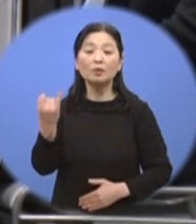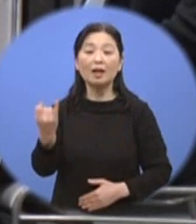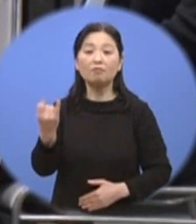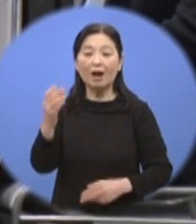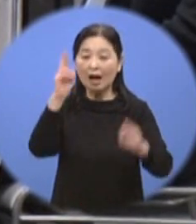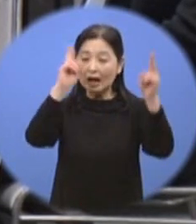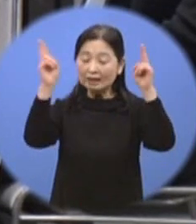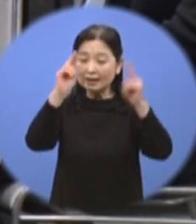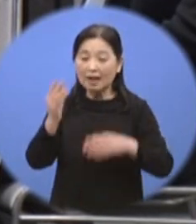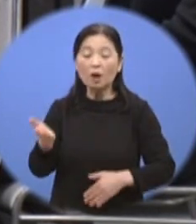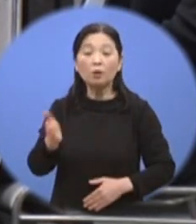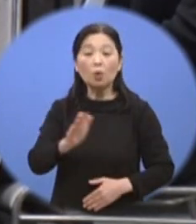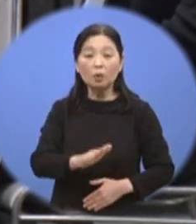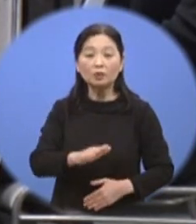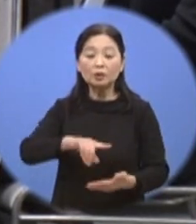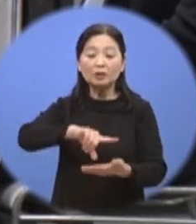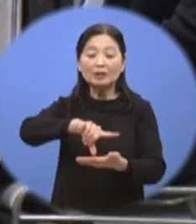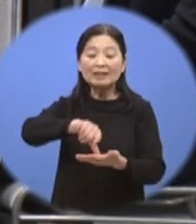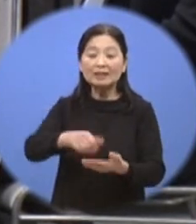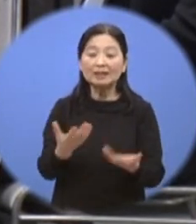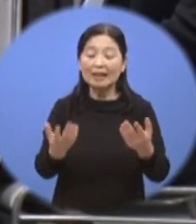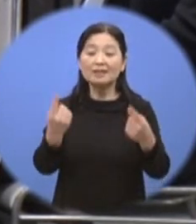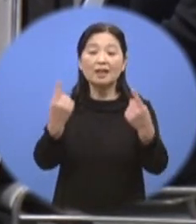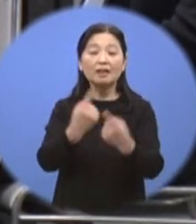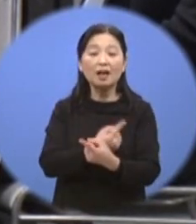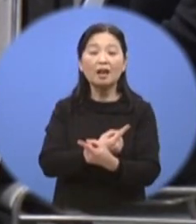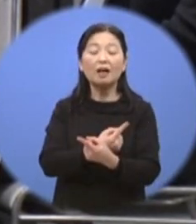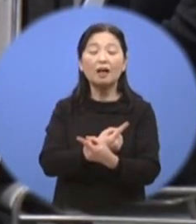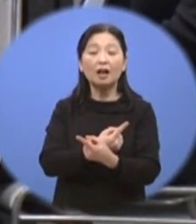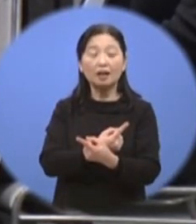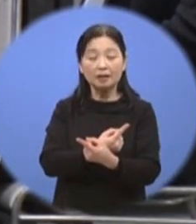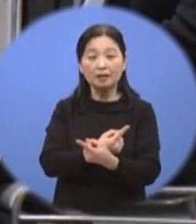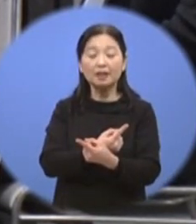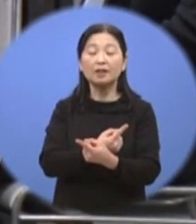入や地域活性化への貢献について提案したいと